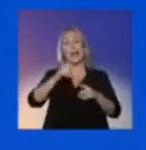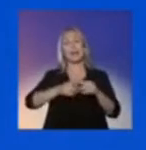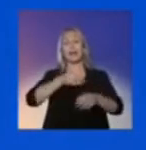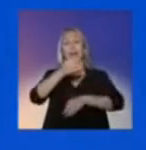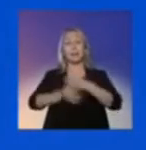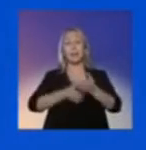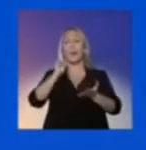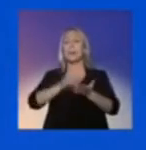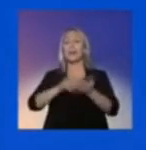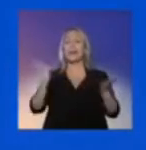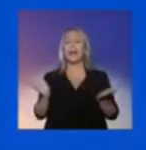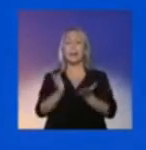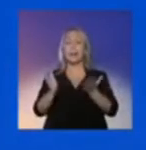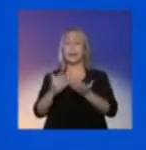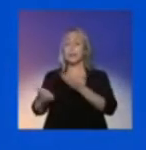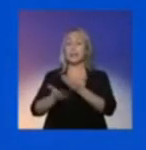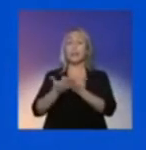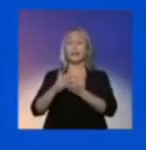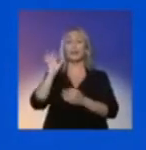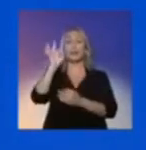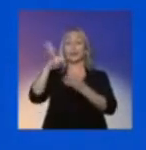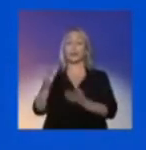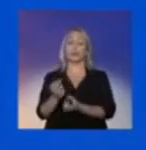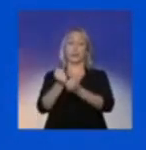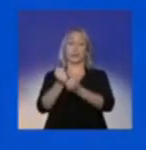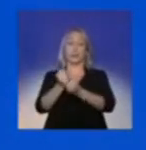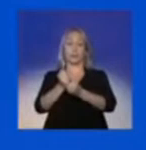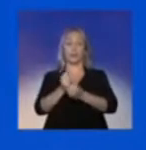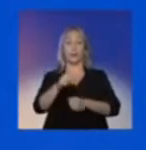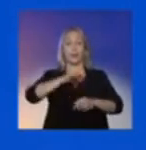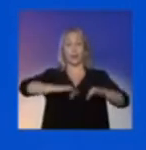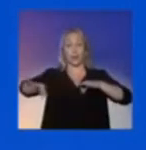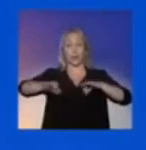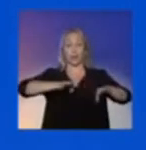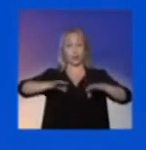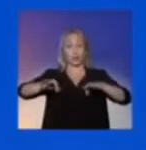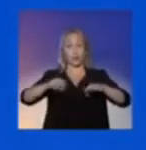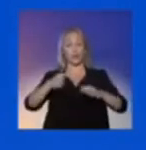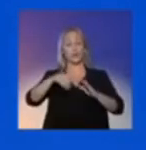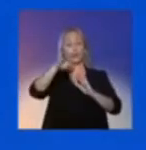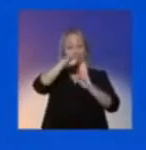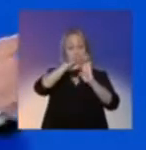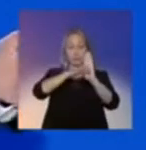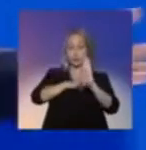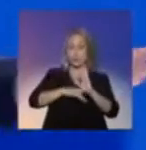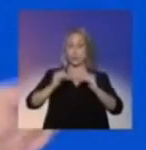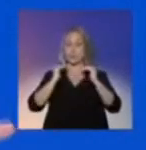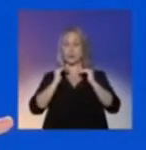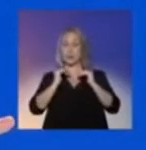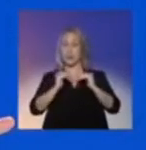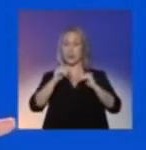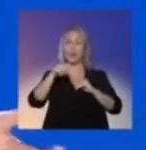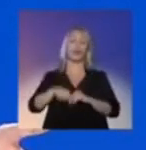να συνεισφέρουν λίγο για να σωθεί η επιχείρηση. Είναι ένα σχέδιο ισορροπημένο. Η δημόσια επιχείρηση